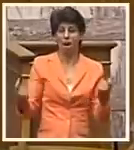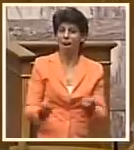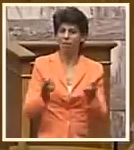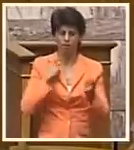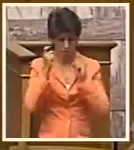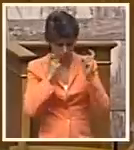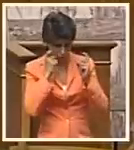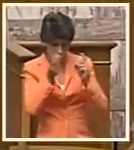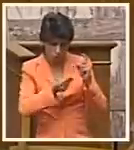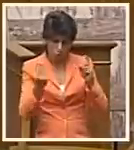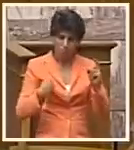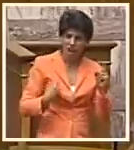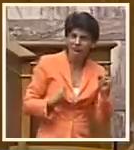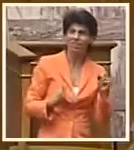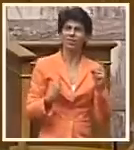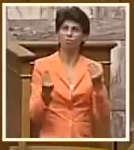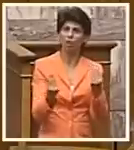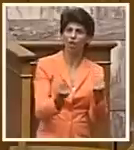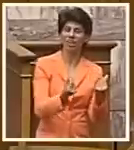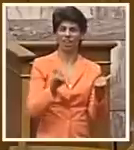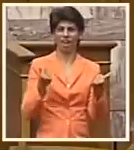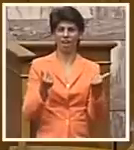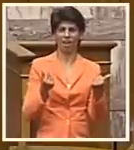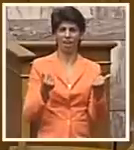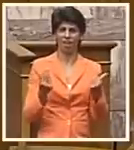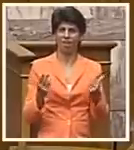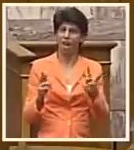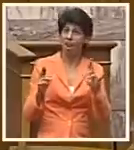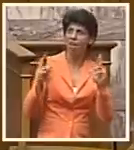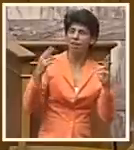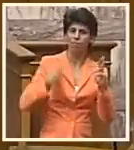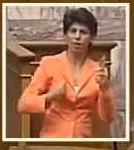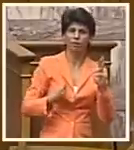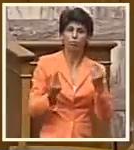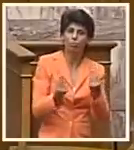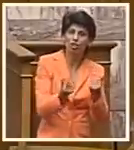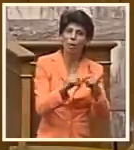πιο πράσινα, πιο ποιοτικά, πιο ελληνικά για τα προϊόντα του.